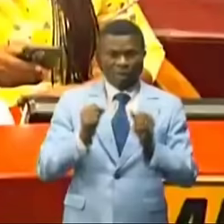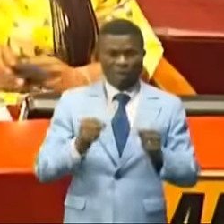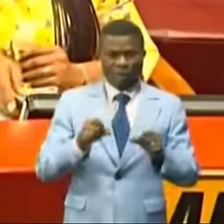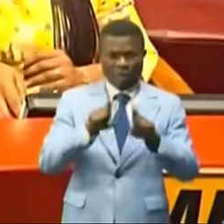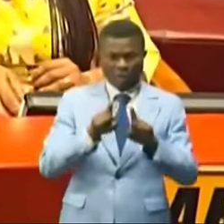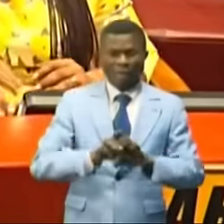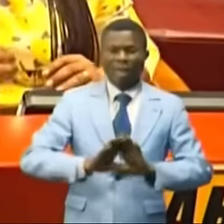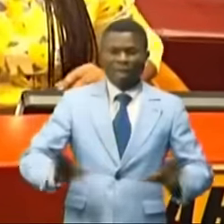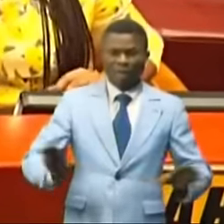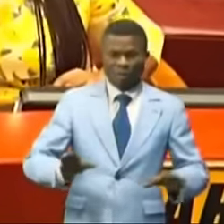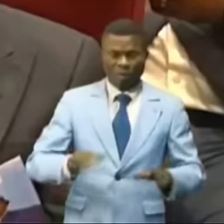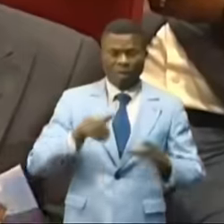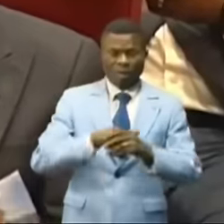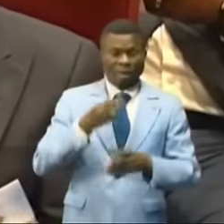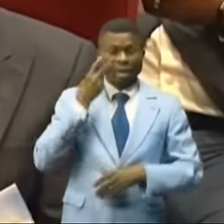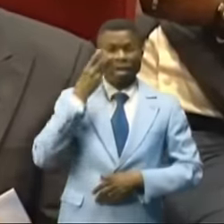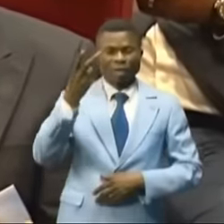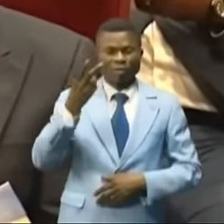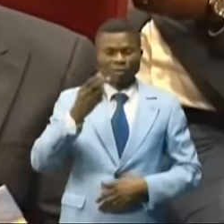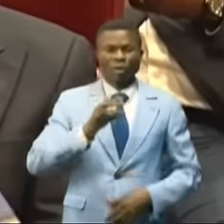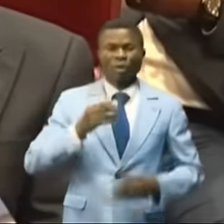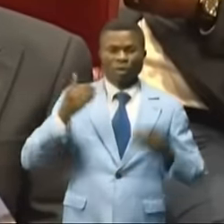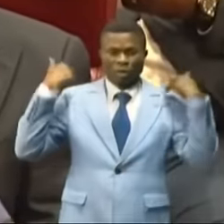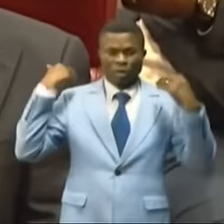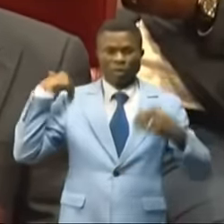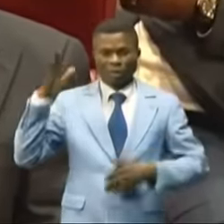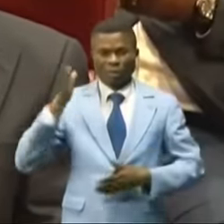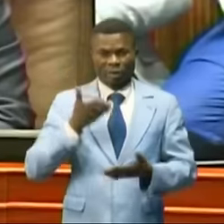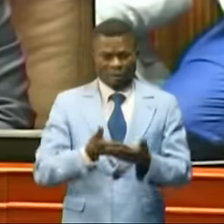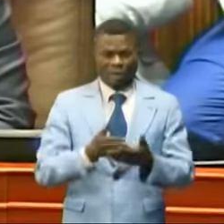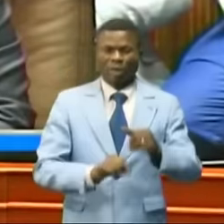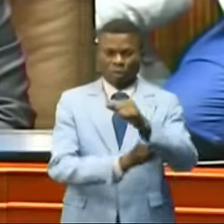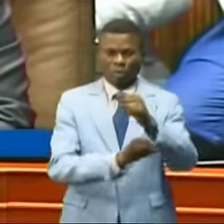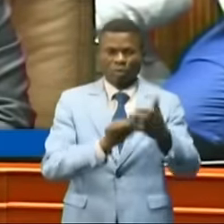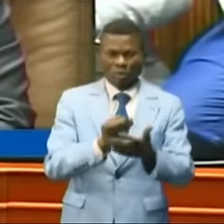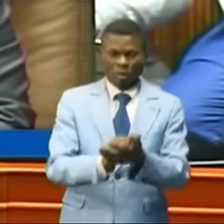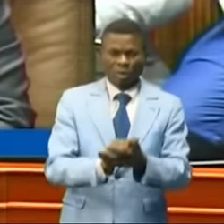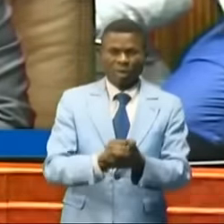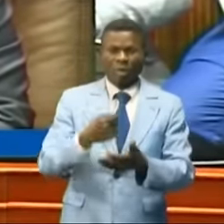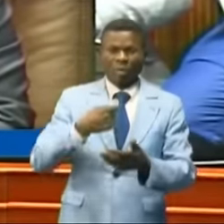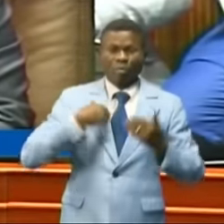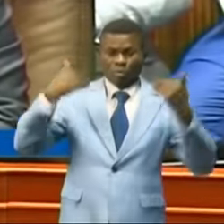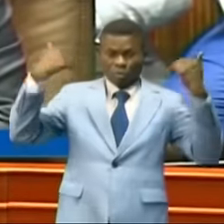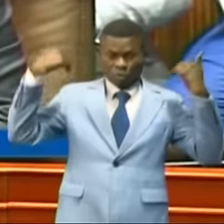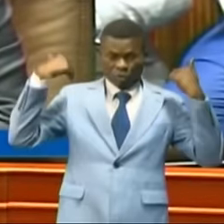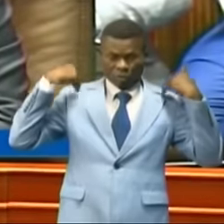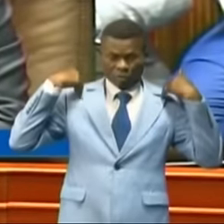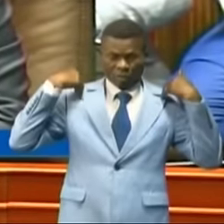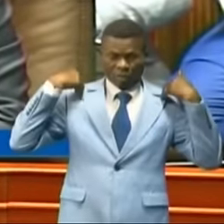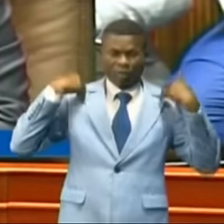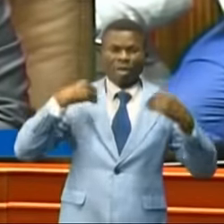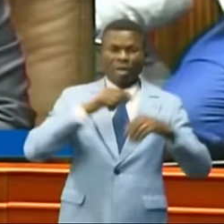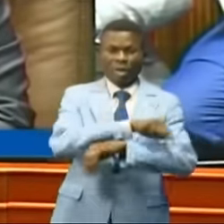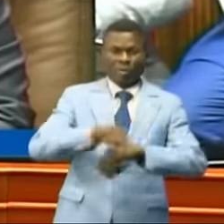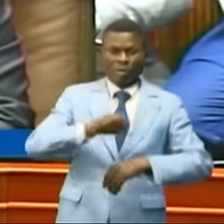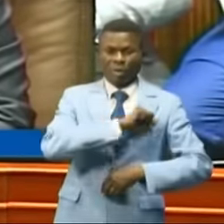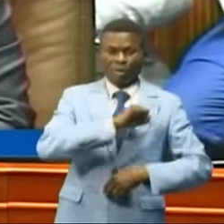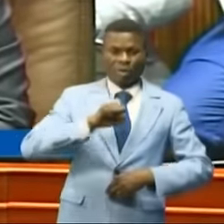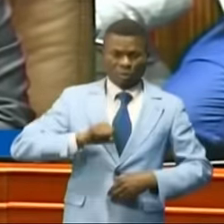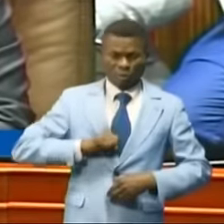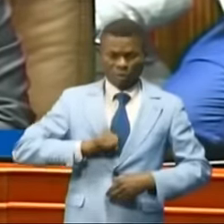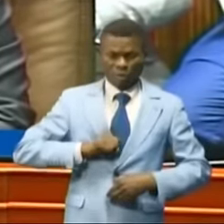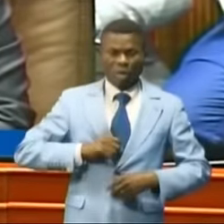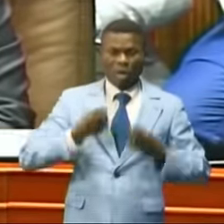accessibles dans la vision du chef de l'État. Cette élection à la tête du Sénat, je ne la prends pas comme une